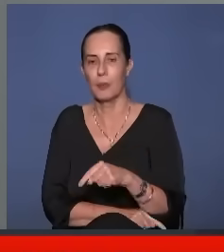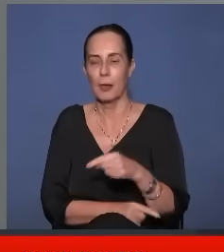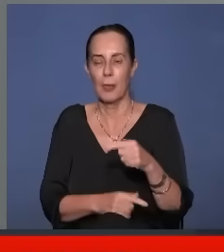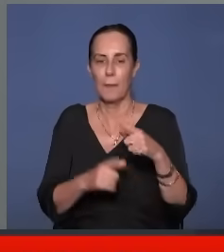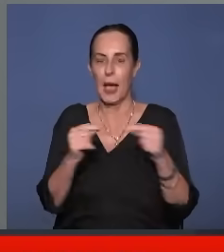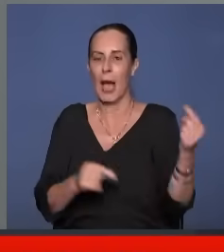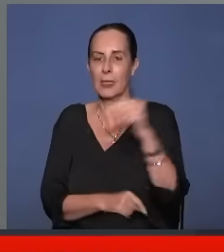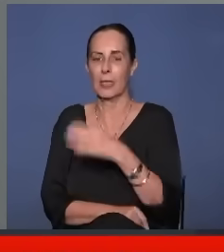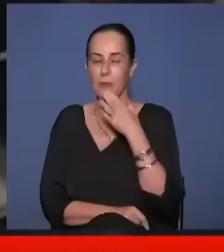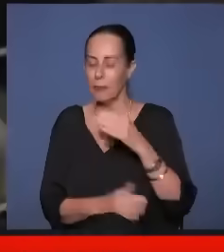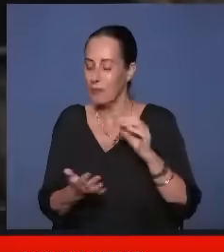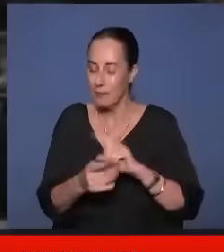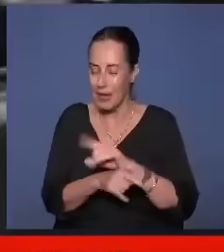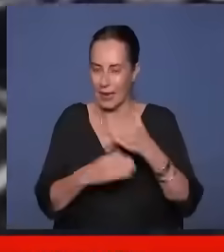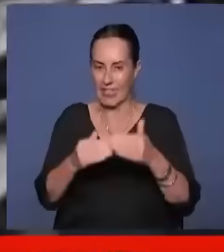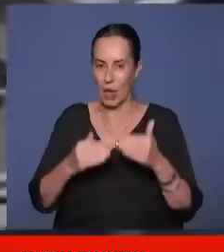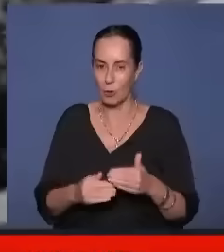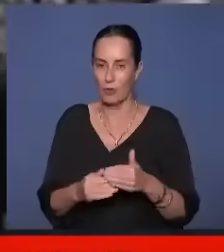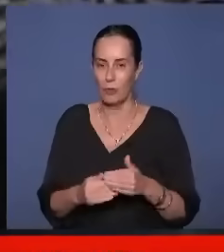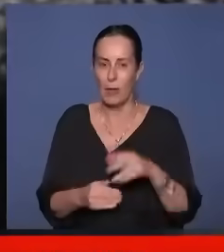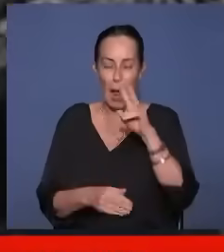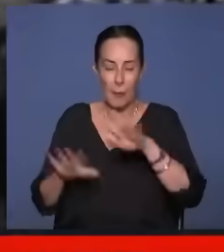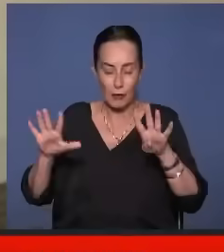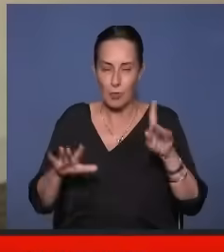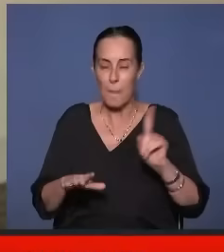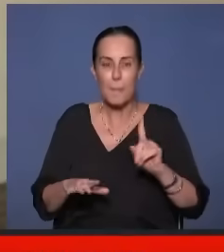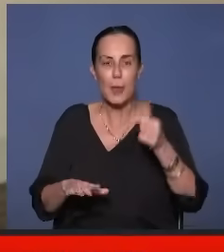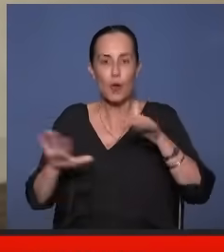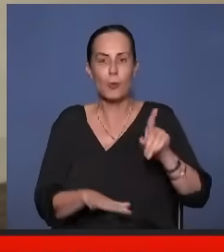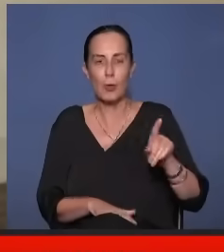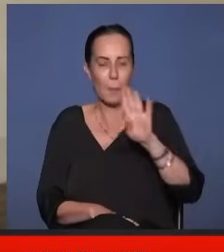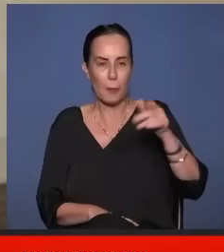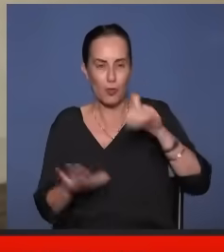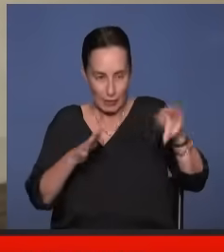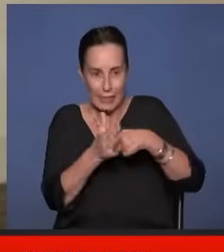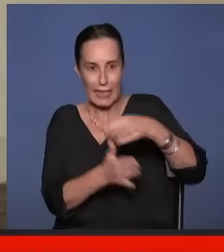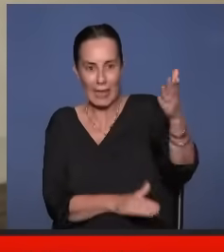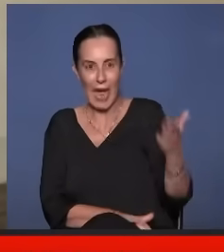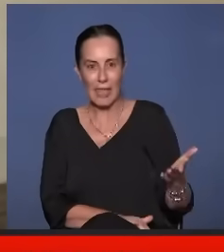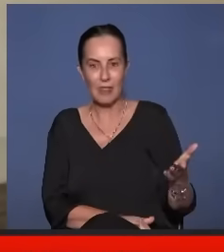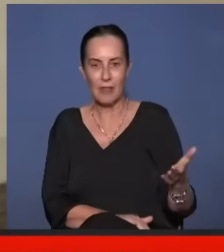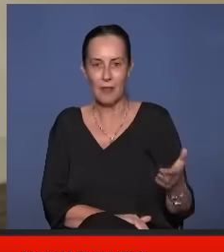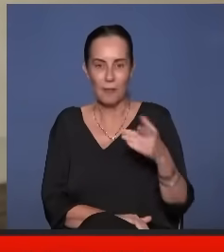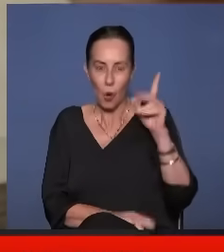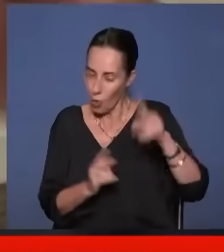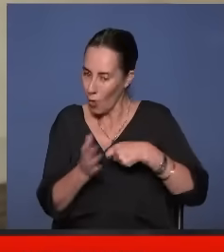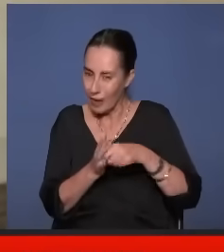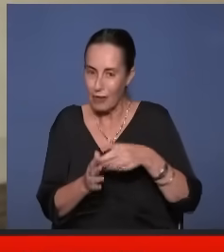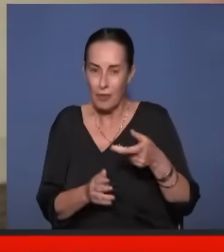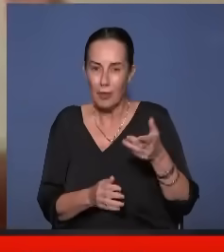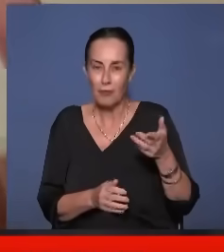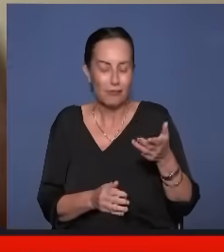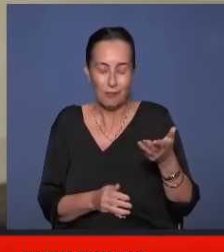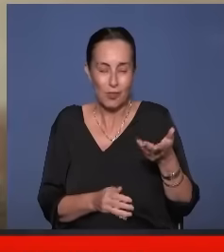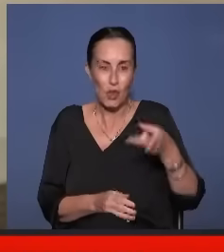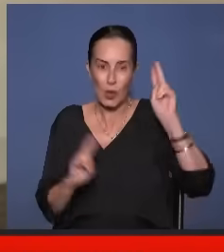הרצועה החוצה, מיד לאחר ההתנתקות. הרי מ-2009, ביבי בשלטון, תתקן את זה. הוא יכול לתקן את זה